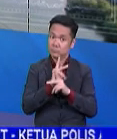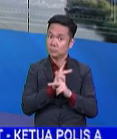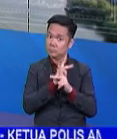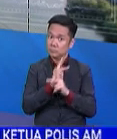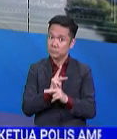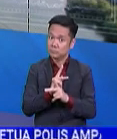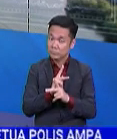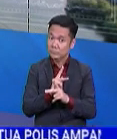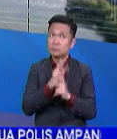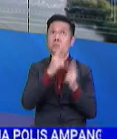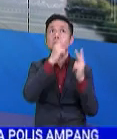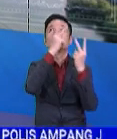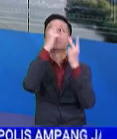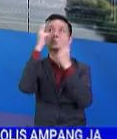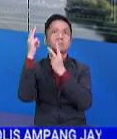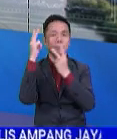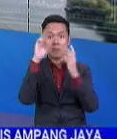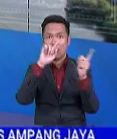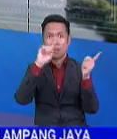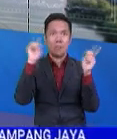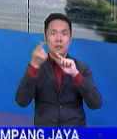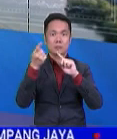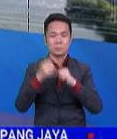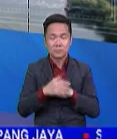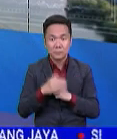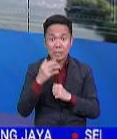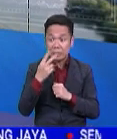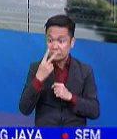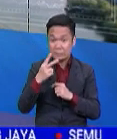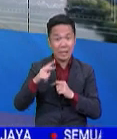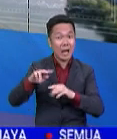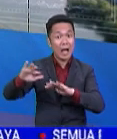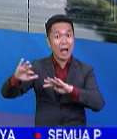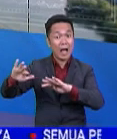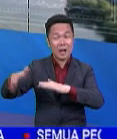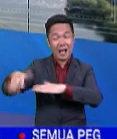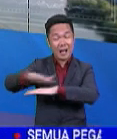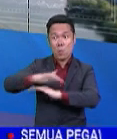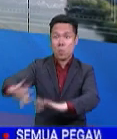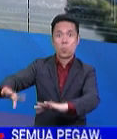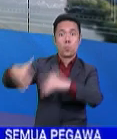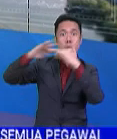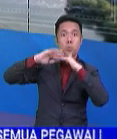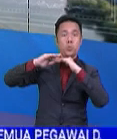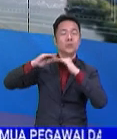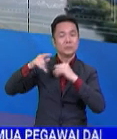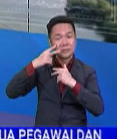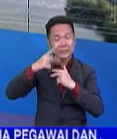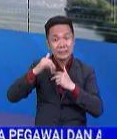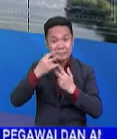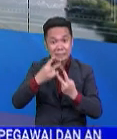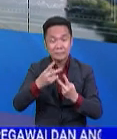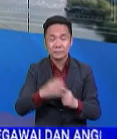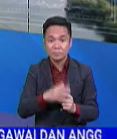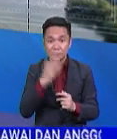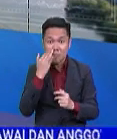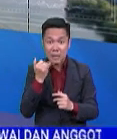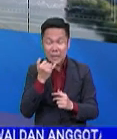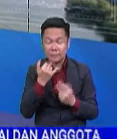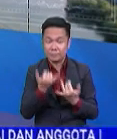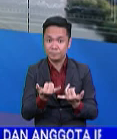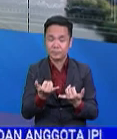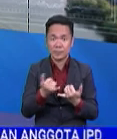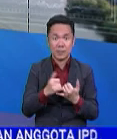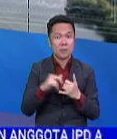dengan sebarang perubahan cuaca atau kejadian air pasang pengaruhnya Aamir Sudi Hasyim kata keadaan tersebut